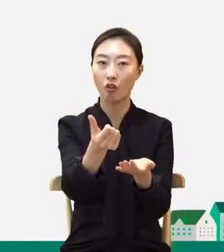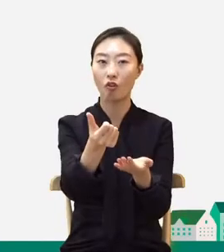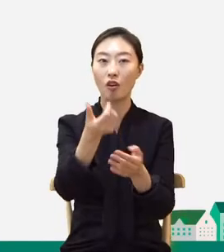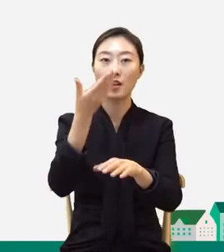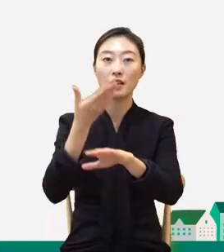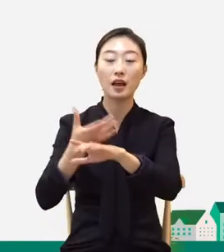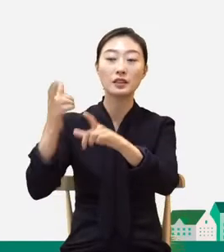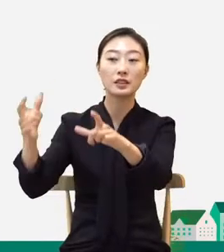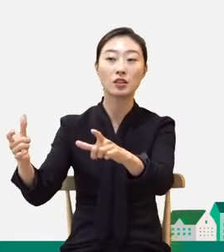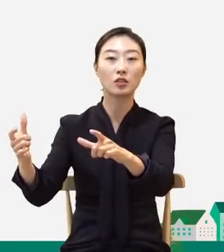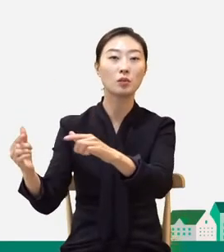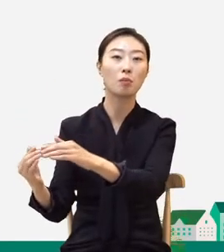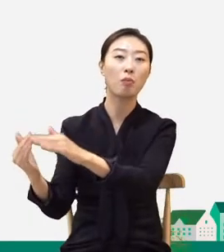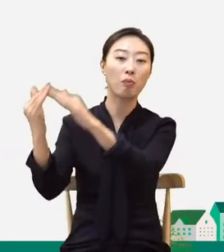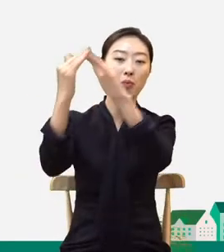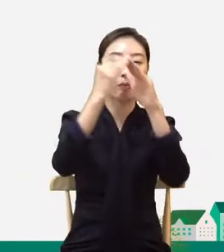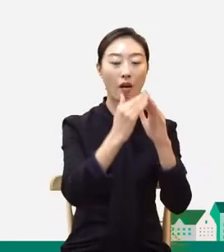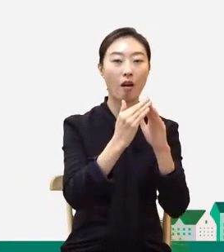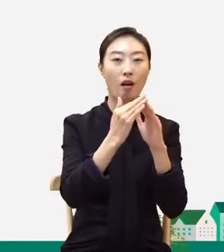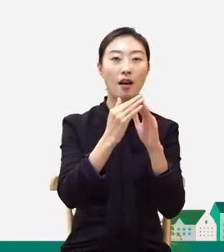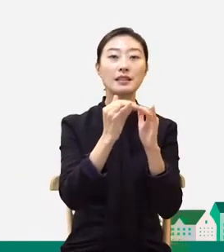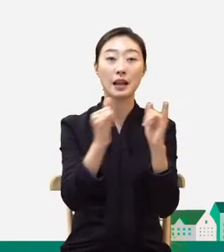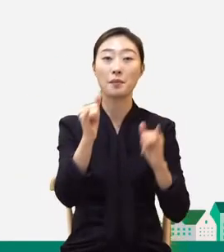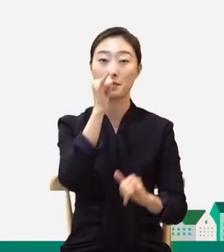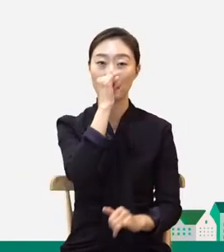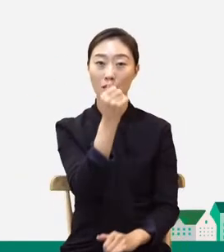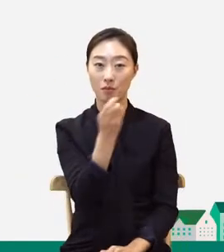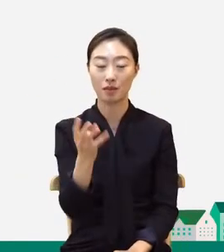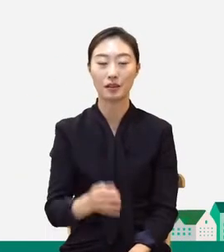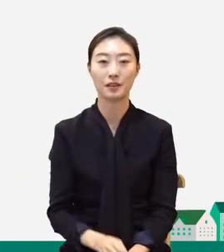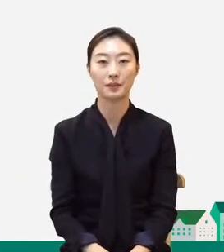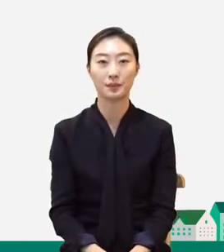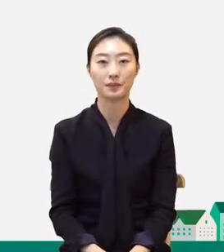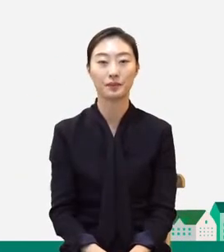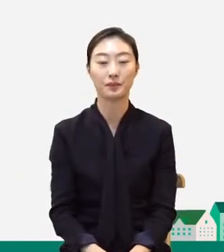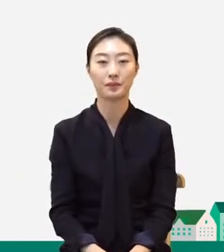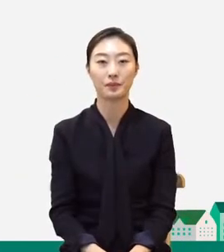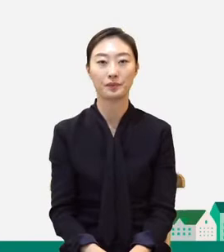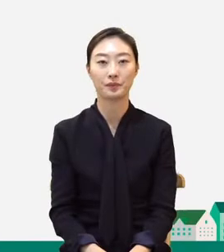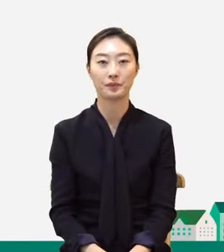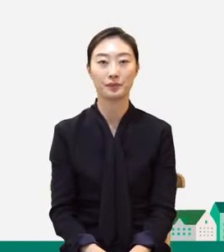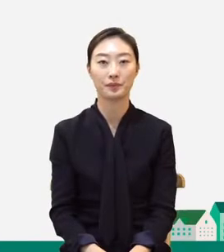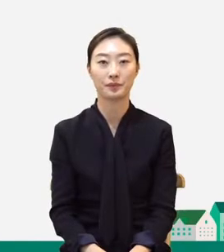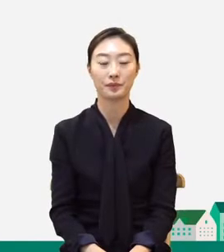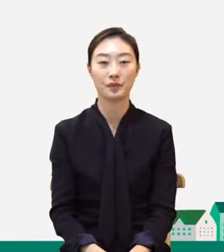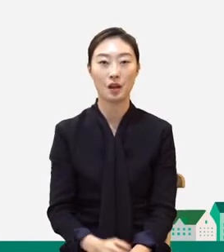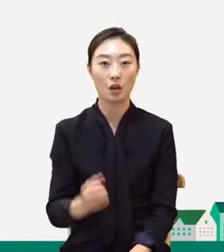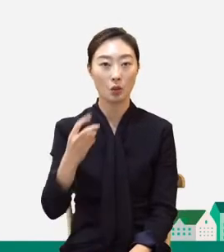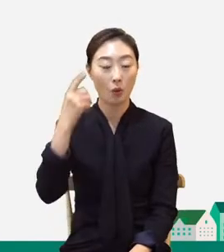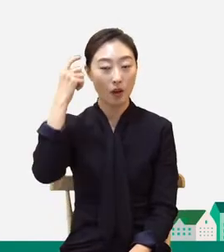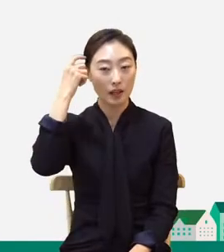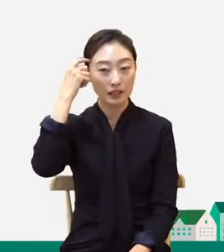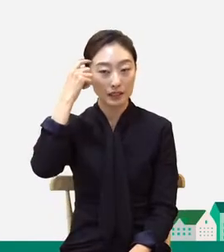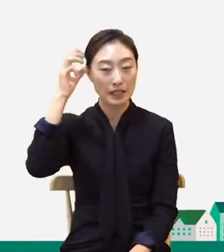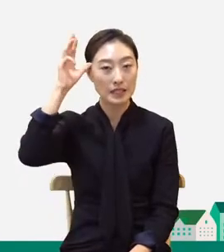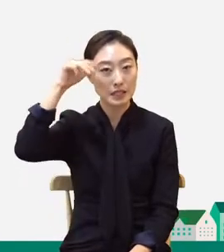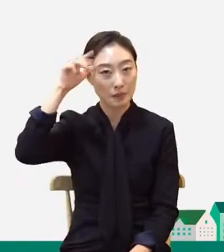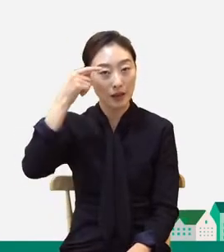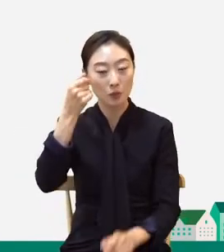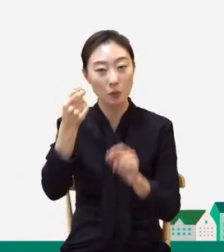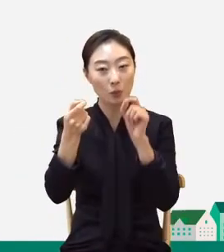먼 곳에서 이사 오시는 분이 있으신데 특히 어르신의 경우 그리고 인지지원등급 받으신 분의